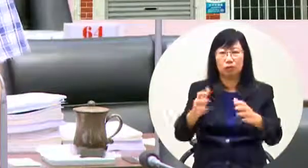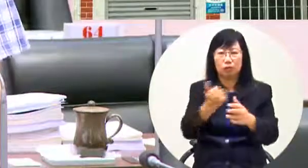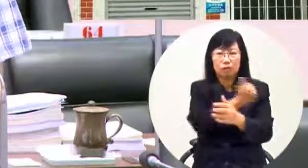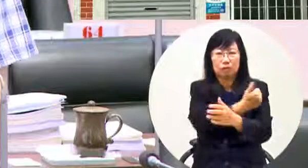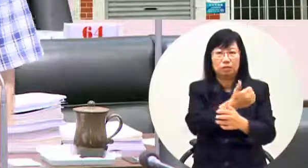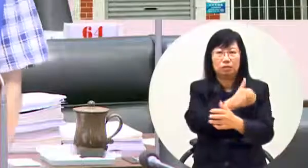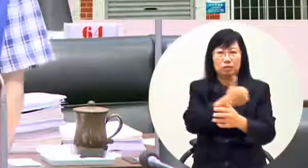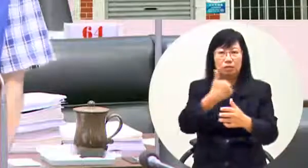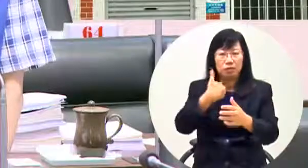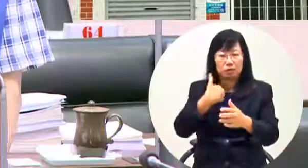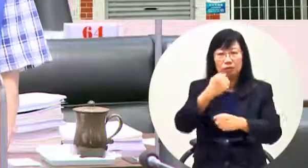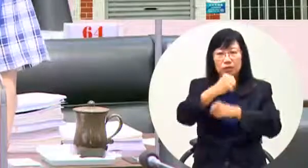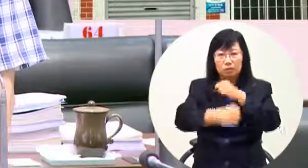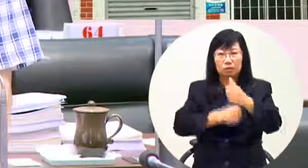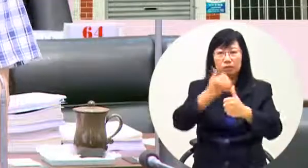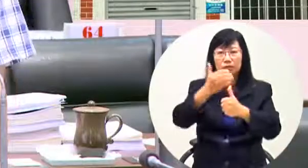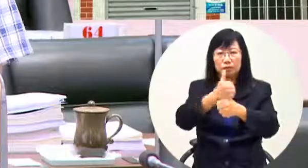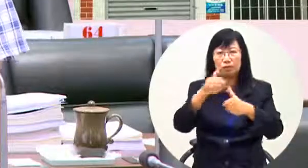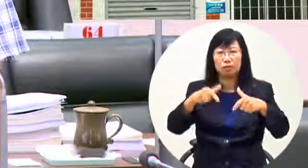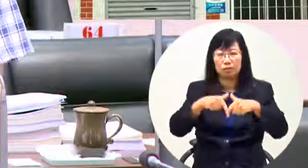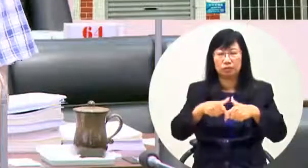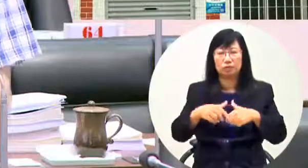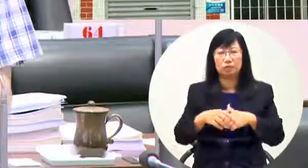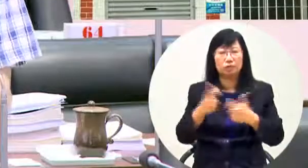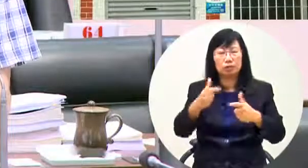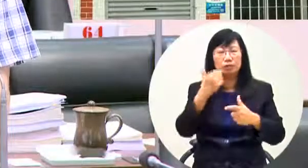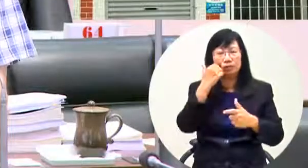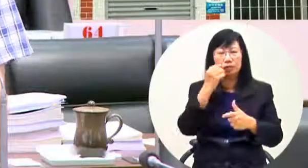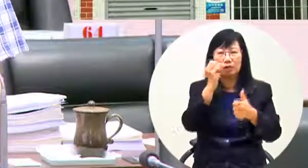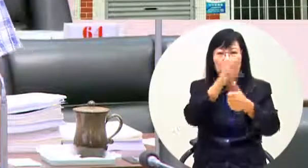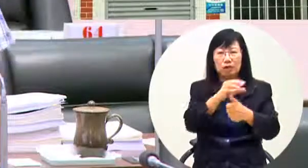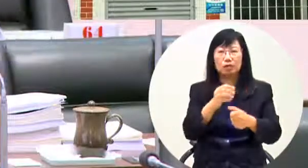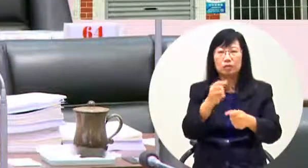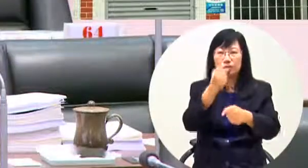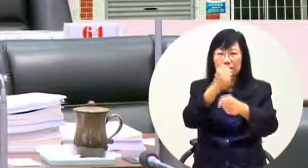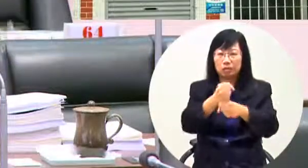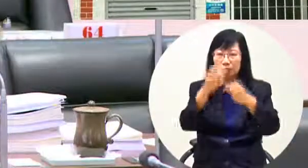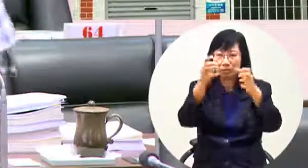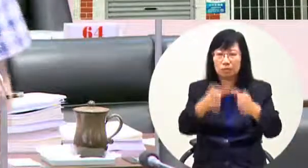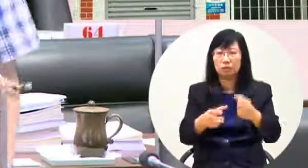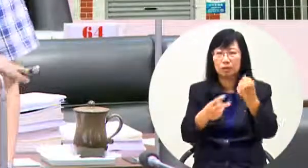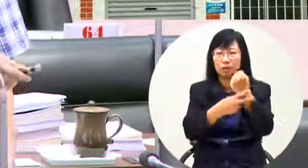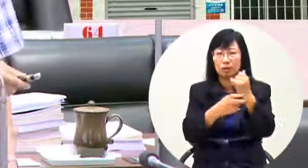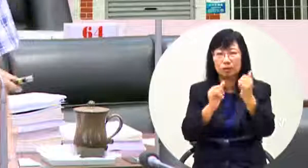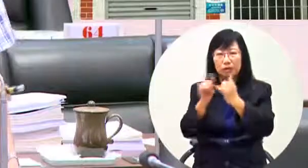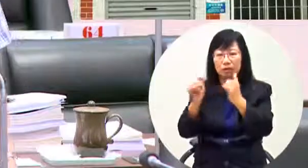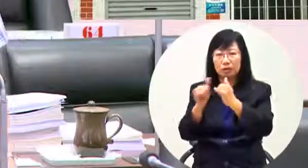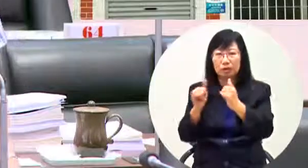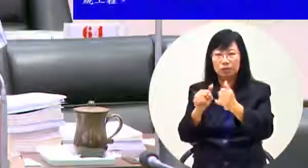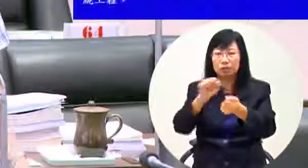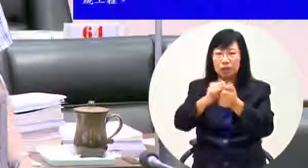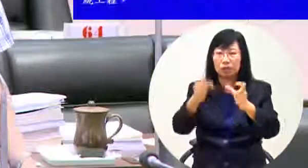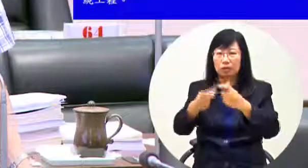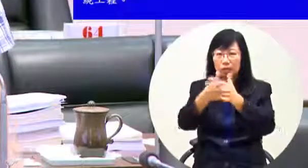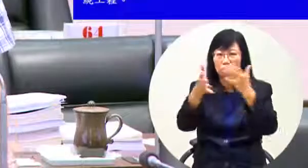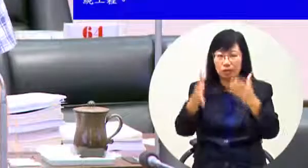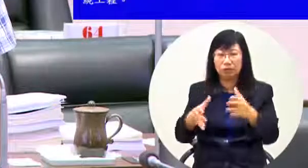请你盖那些什么里集会所了哈，或是这个什么里的在办公室不是哈？再下一个